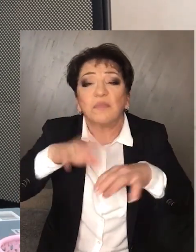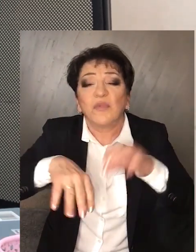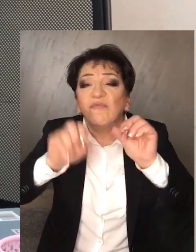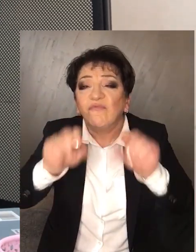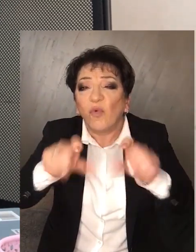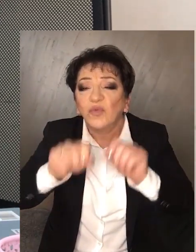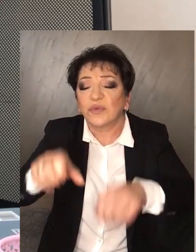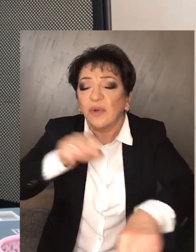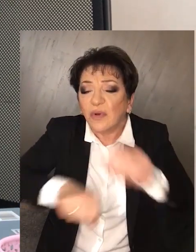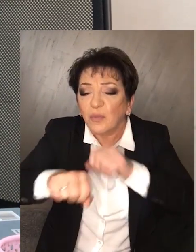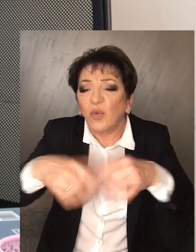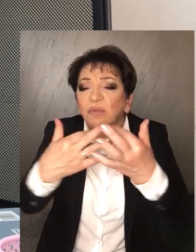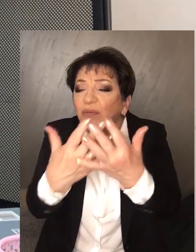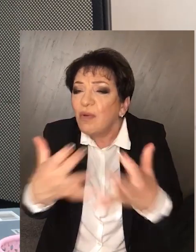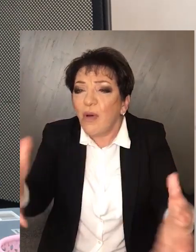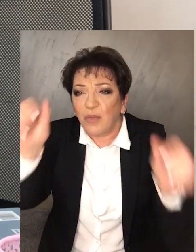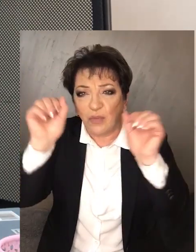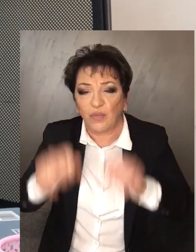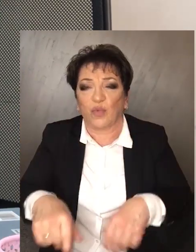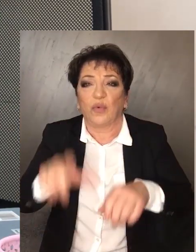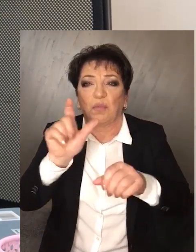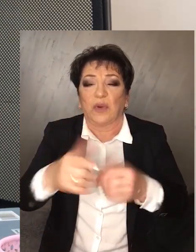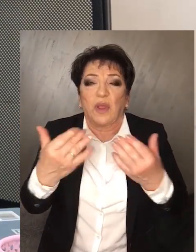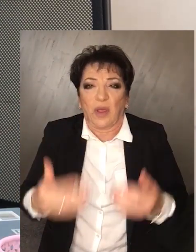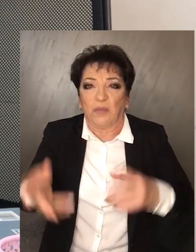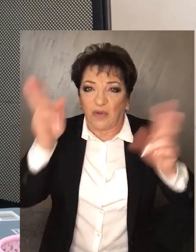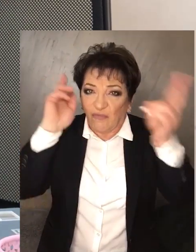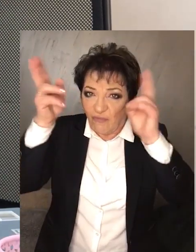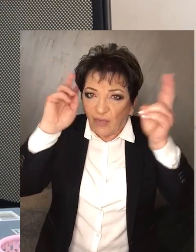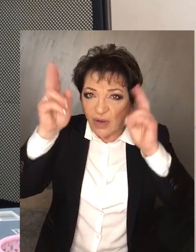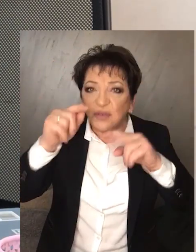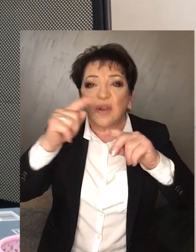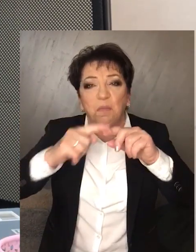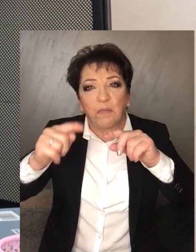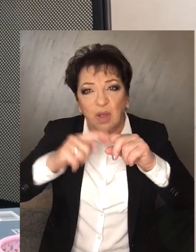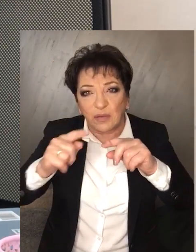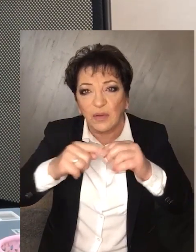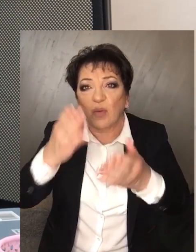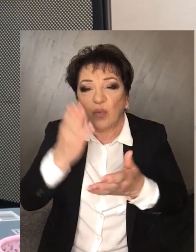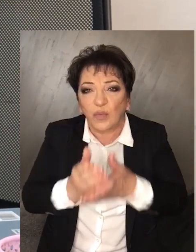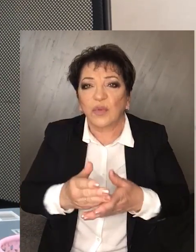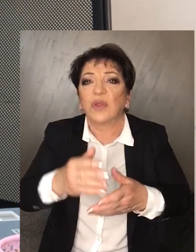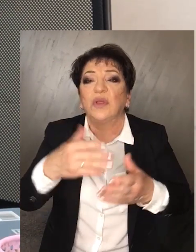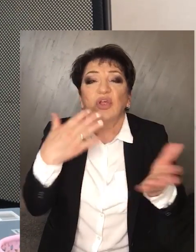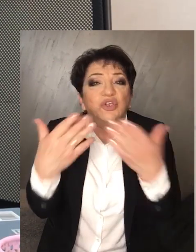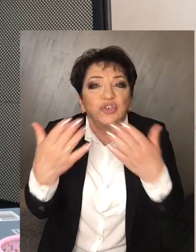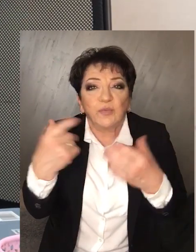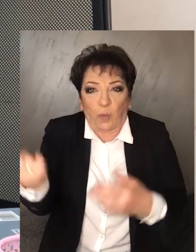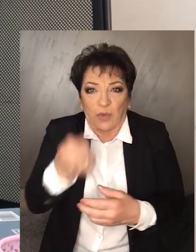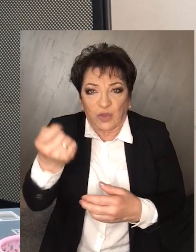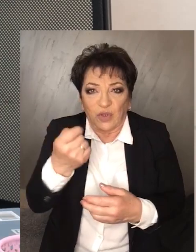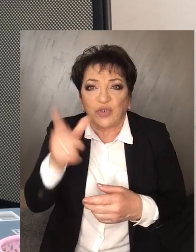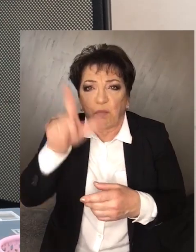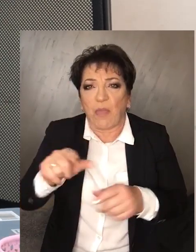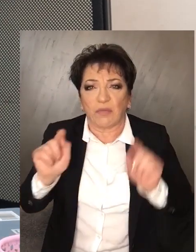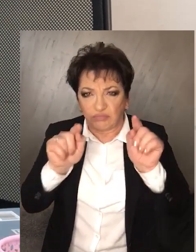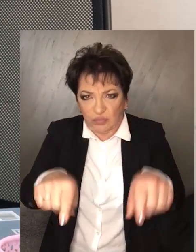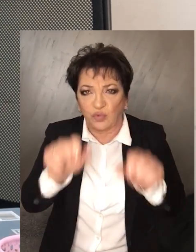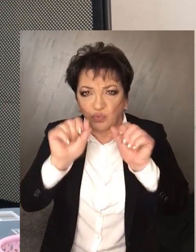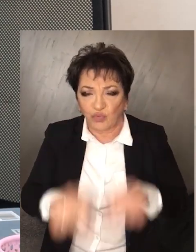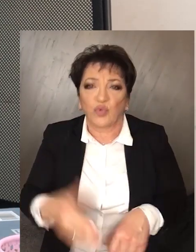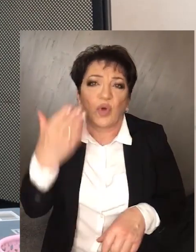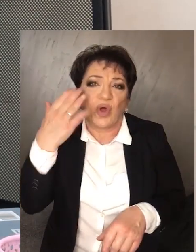գուցե դու կկարողանաս, շատ լավ մասնագետներ են։ Այսօր գիտեք մարդիկ սովորել ասենք վարսահարդարություն, մատնահարդարություն, որը